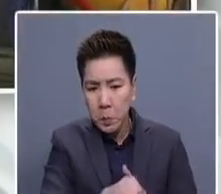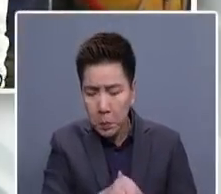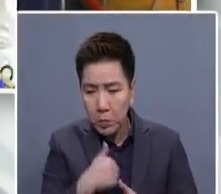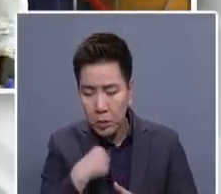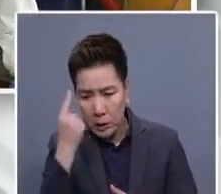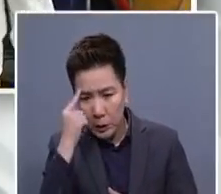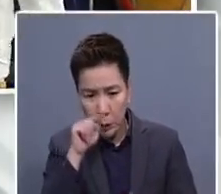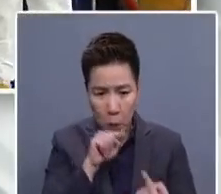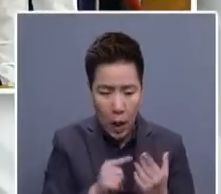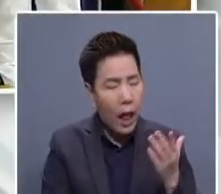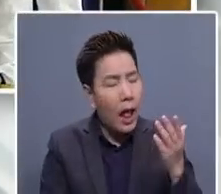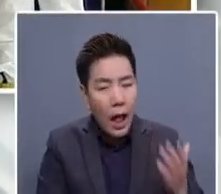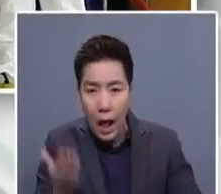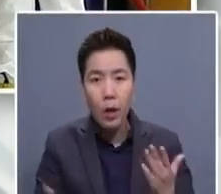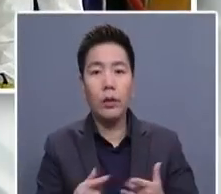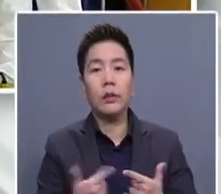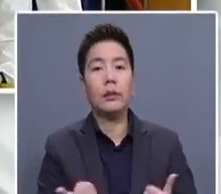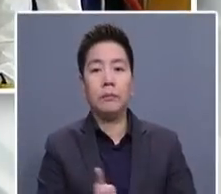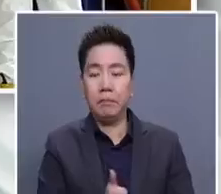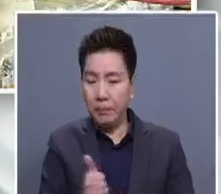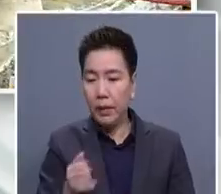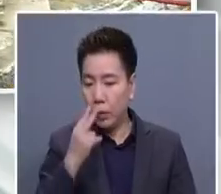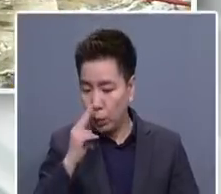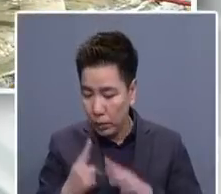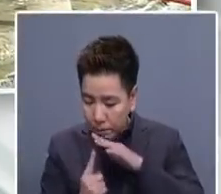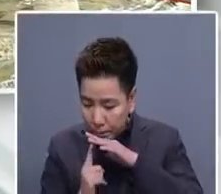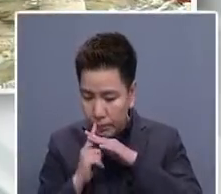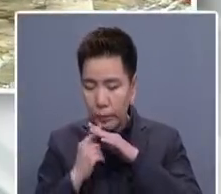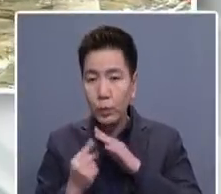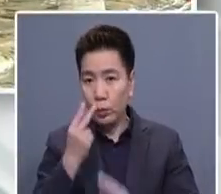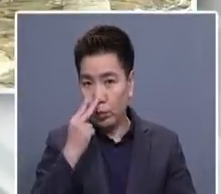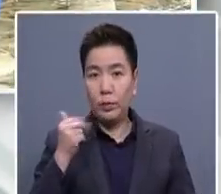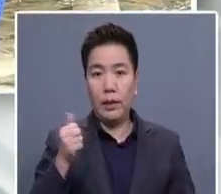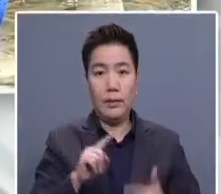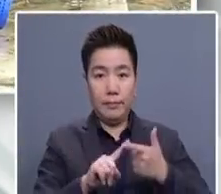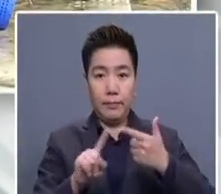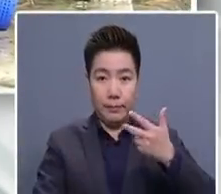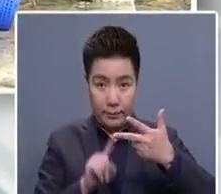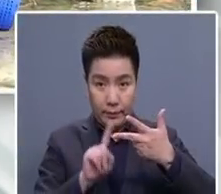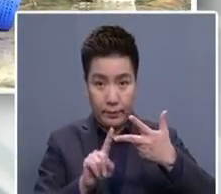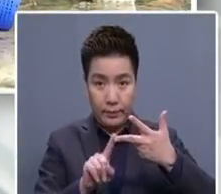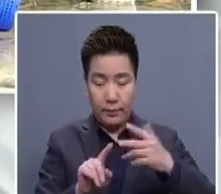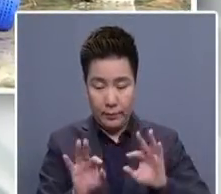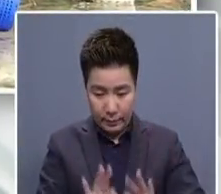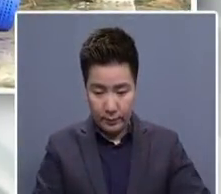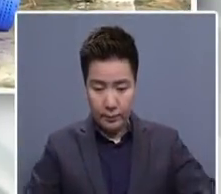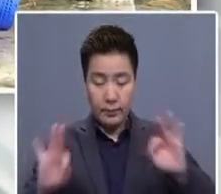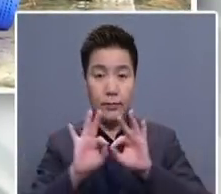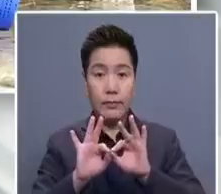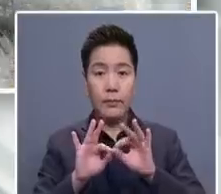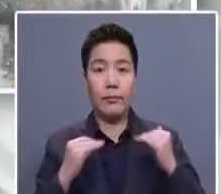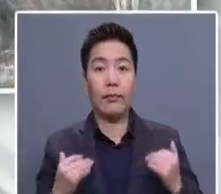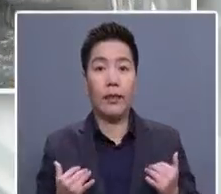งทางอ้อมยังไงก็แล้วแต่เนี่ยมาดำเนินการสวอปเพื่อหาเชื้อเลยแล้วสามเนี่ยสิ่งที่สำคัญที่สุดเลยเนี่ย